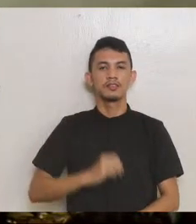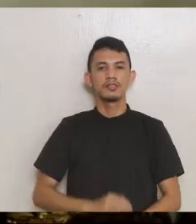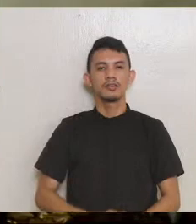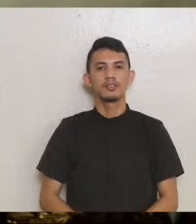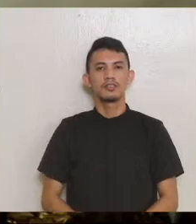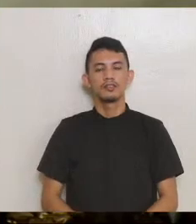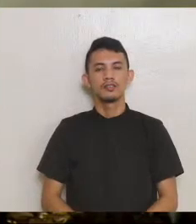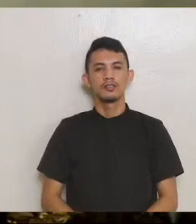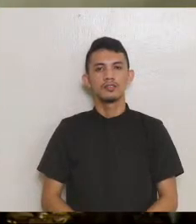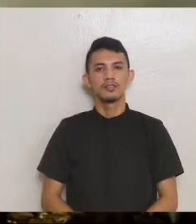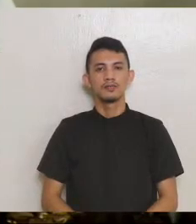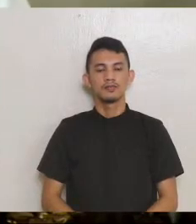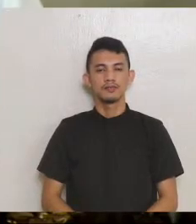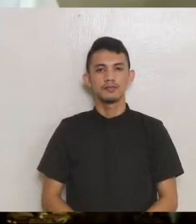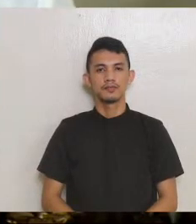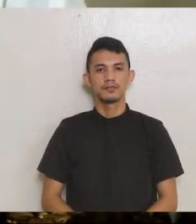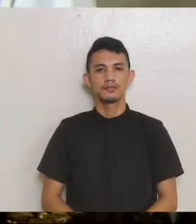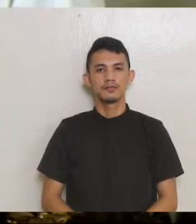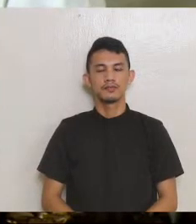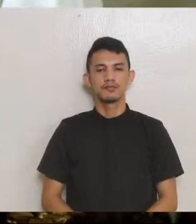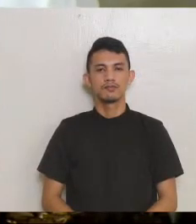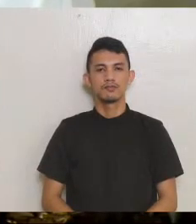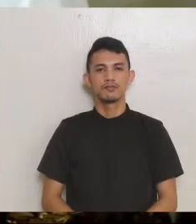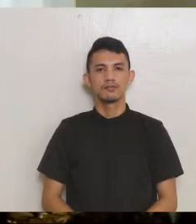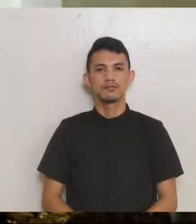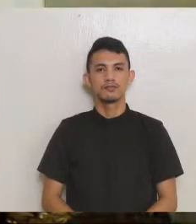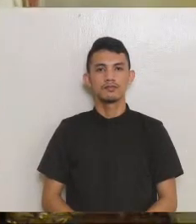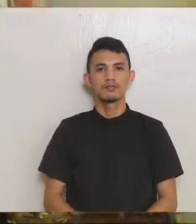Salamat sa Dios.